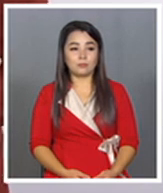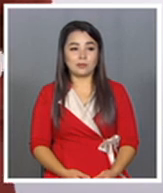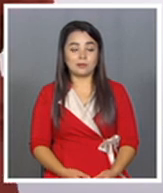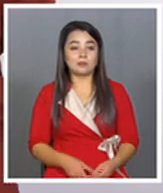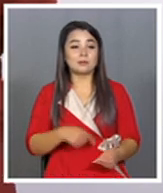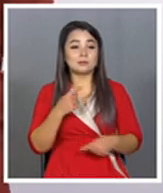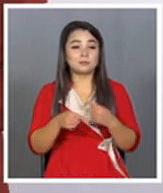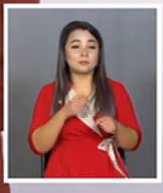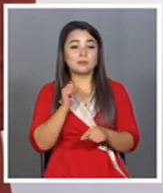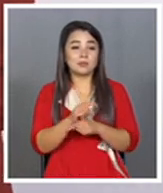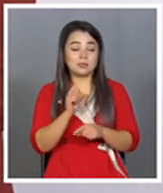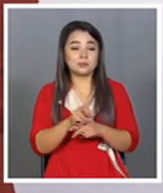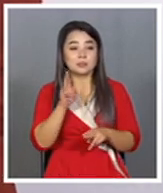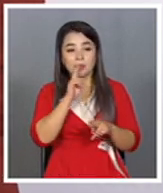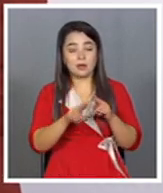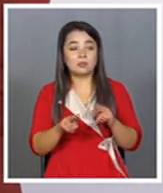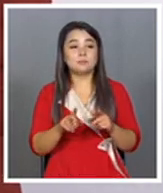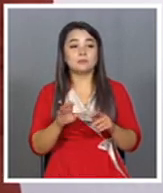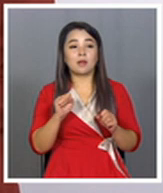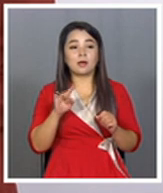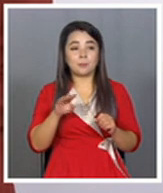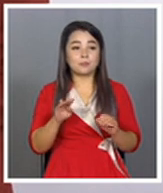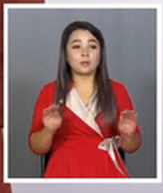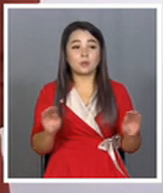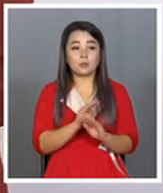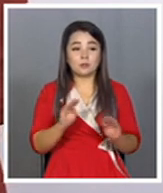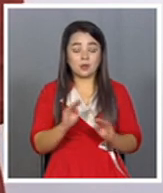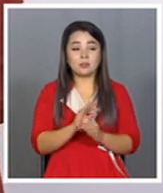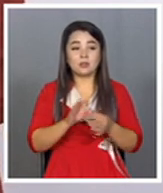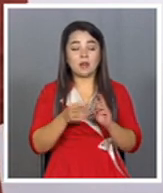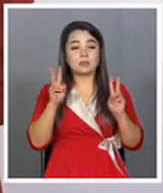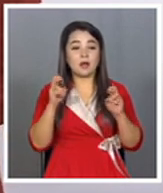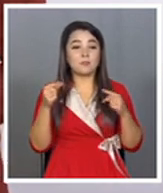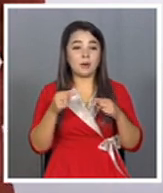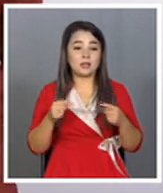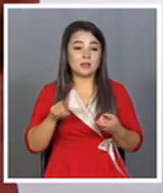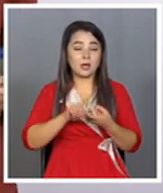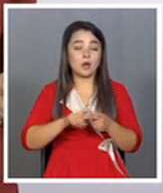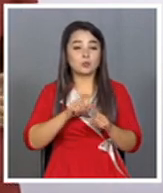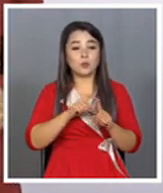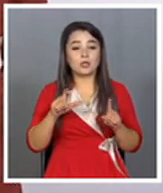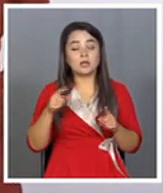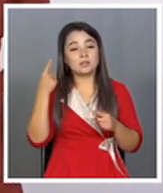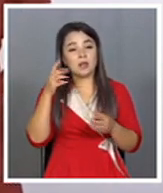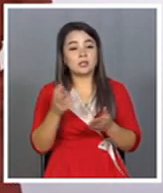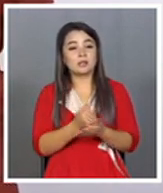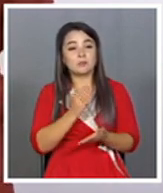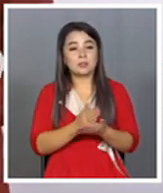Келесі тапсырма. Адасқан әріптерді орнына қою арқылы тақырыпқа байланысты сөздер шығарайық.